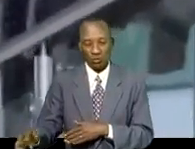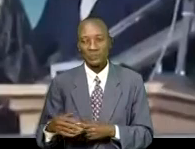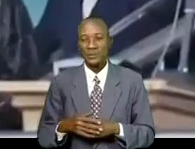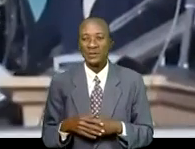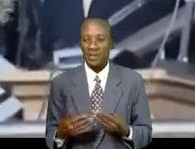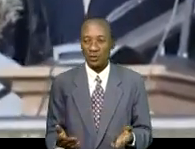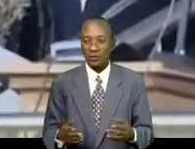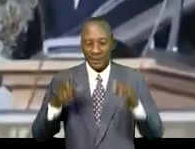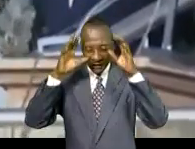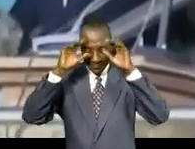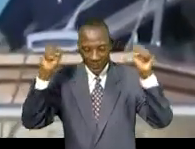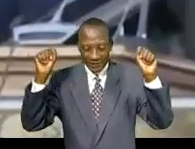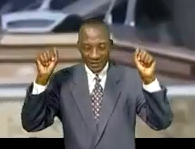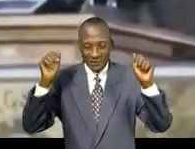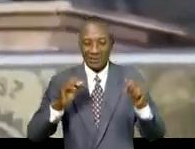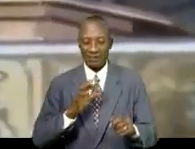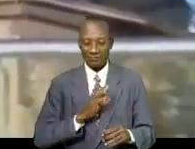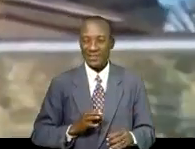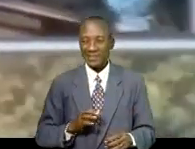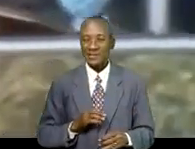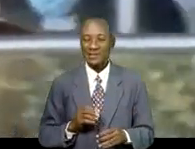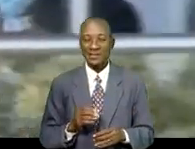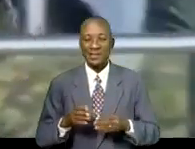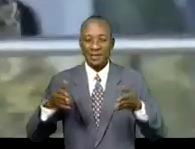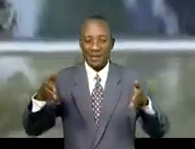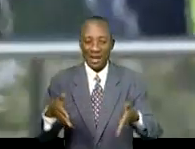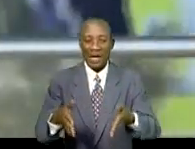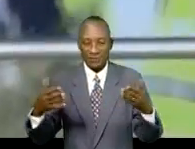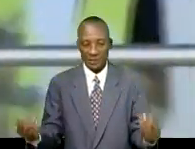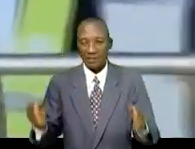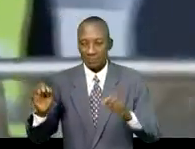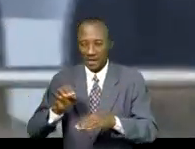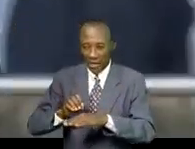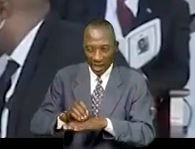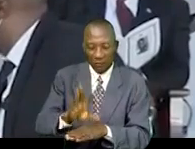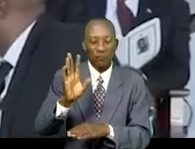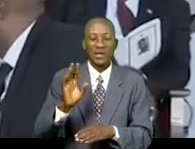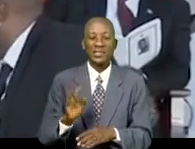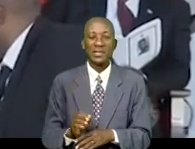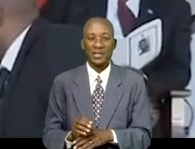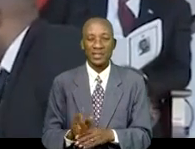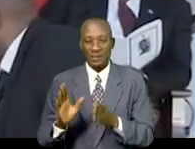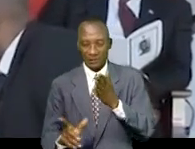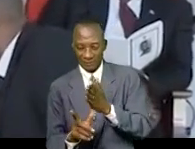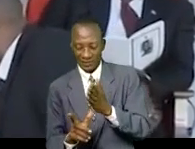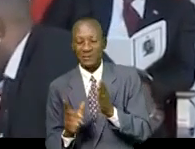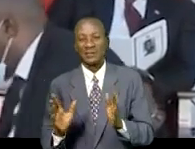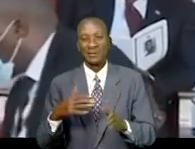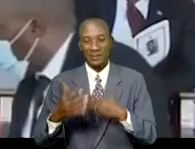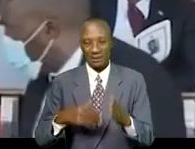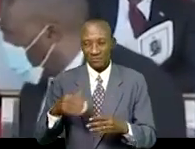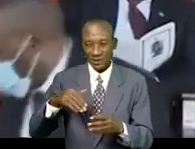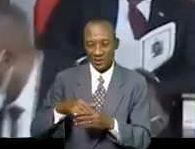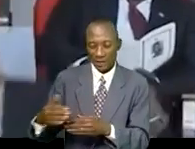été représenté à la cérémonie d'hommage national par la ministre et après le président, professeur Nana Manonina Kyumba.